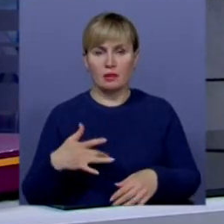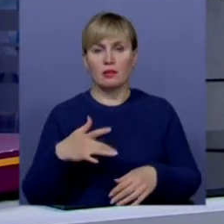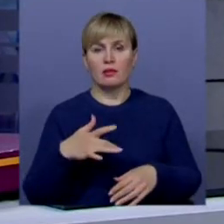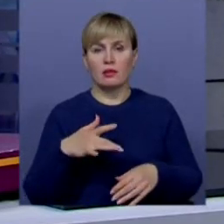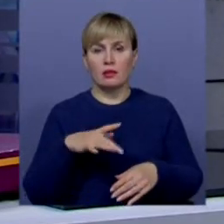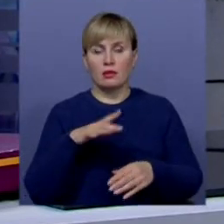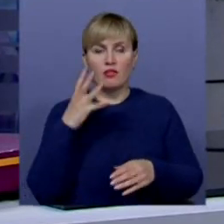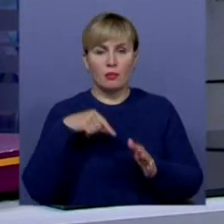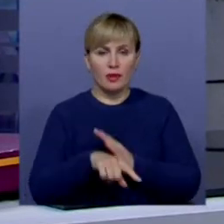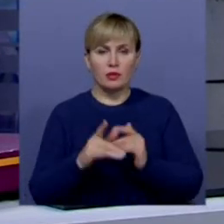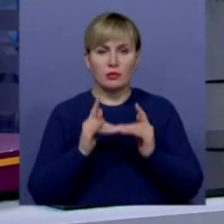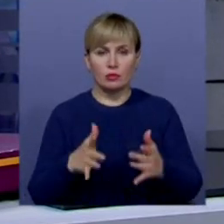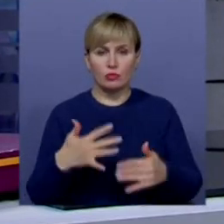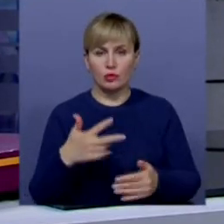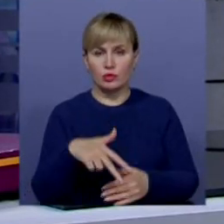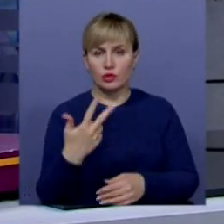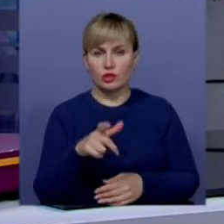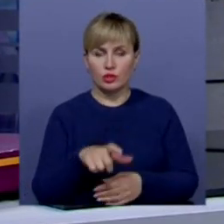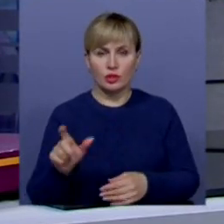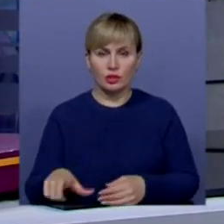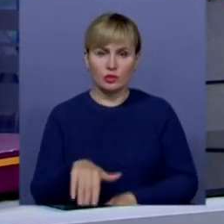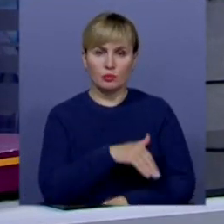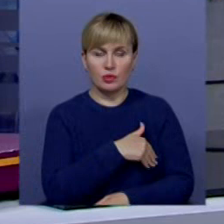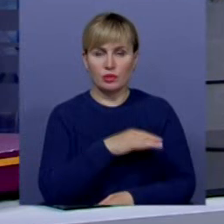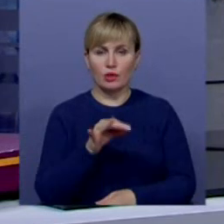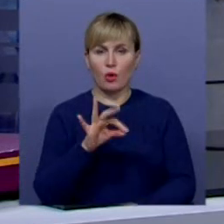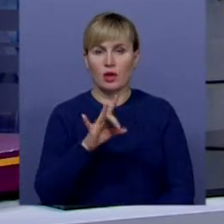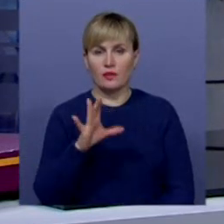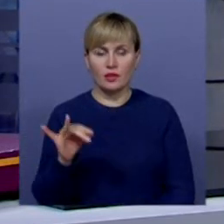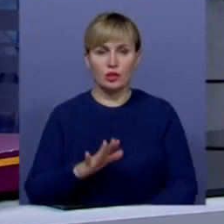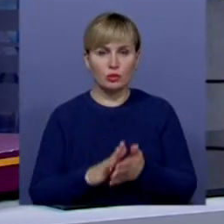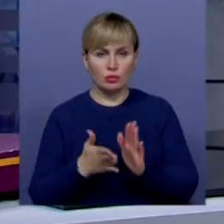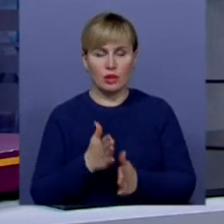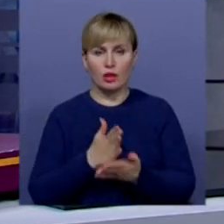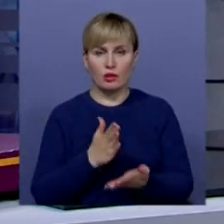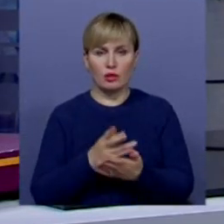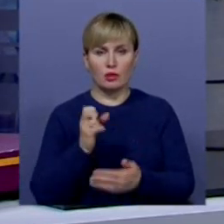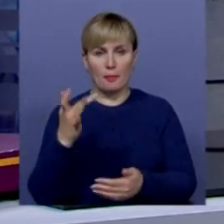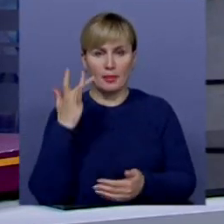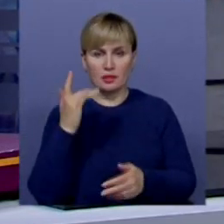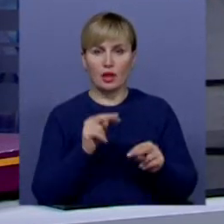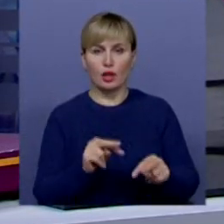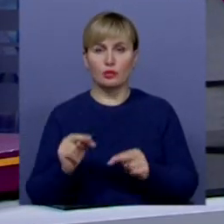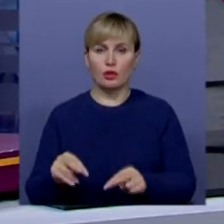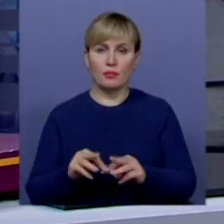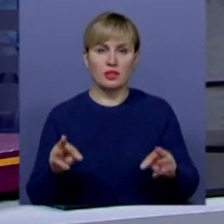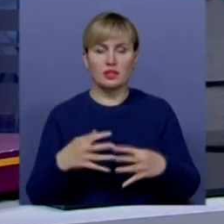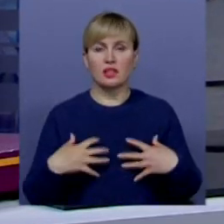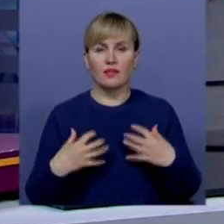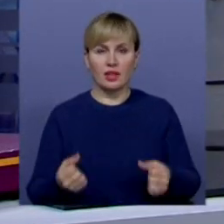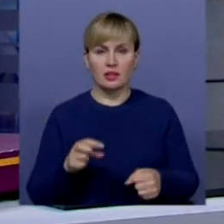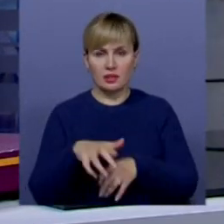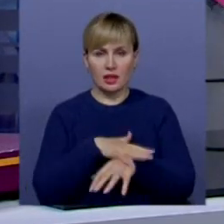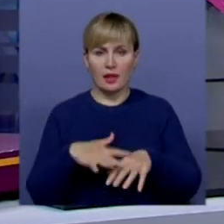медорганизациях Алматы госпитализированы 33 человека с температурой и ОРВИ. Ситуация находится на постоянном контроле Министерства здравоохранения